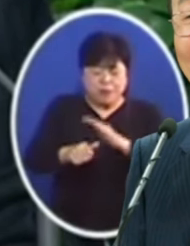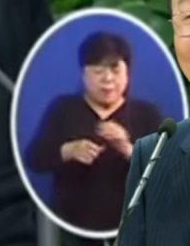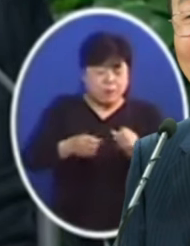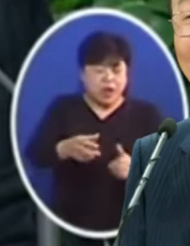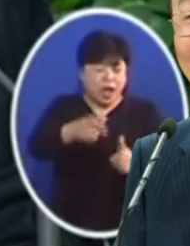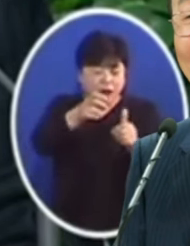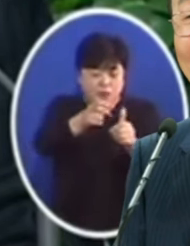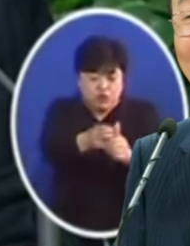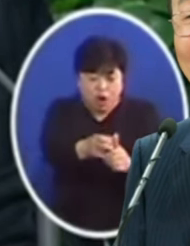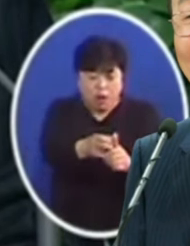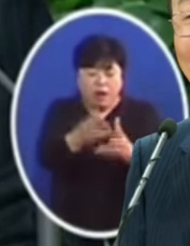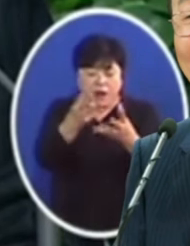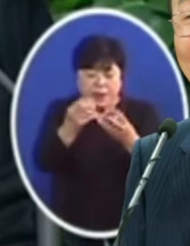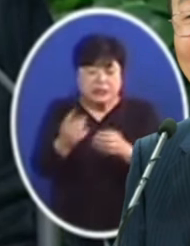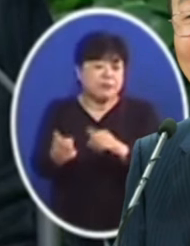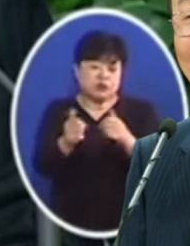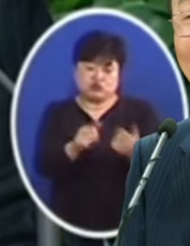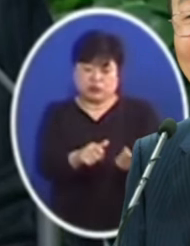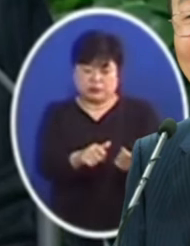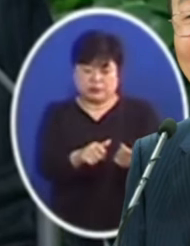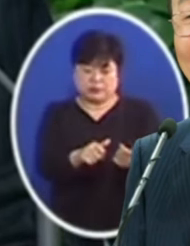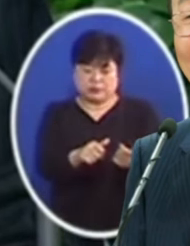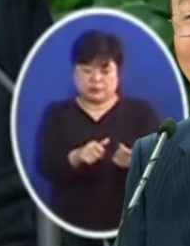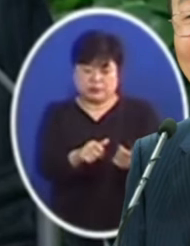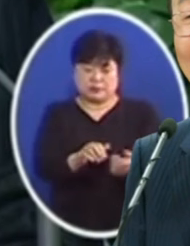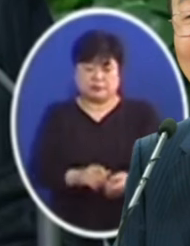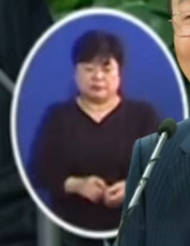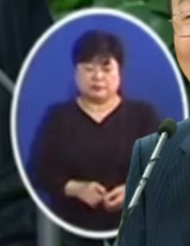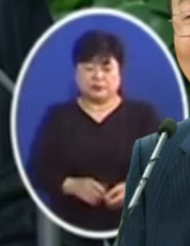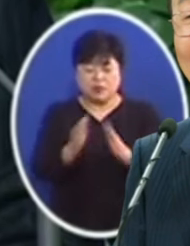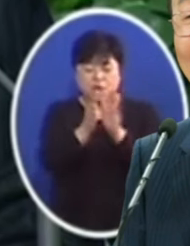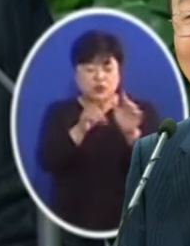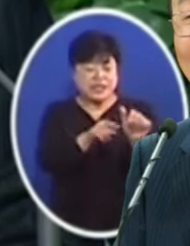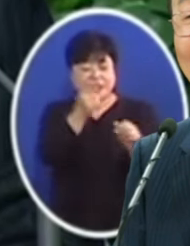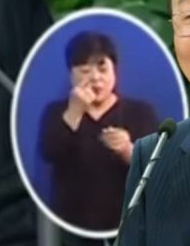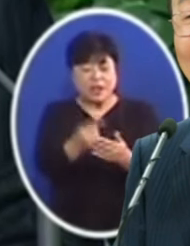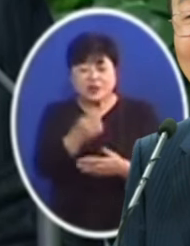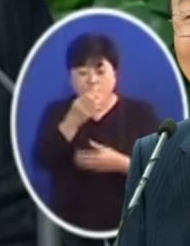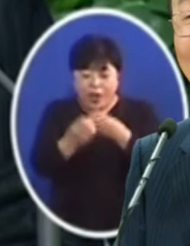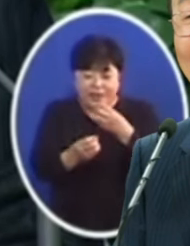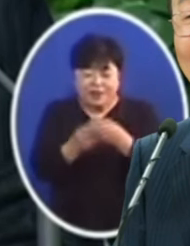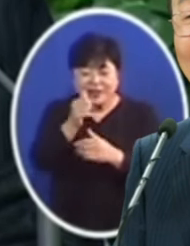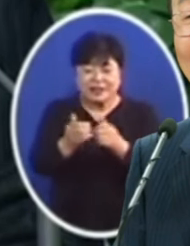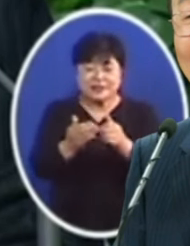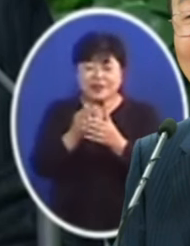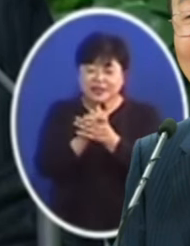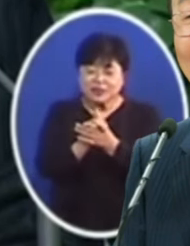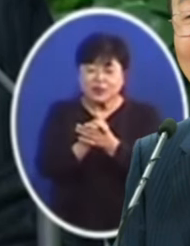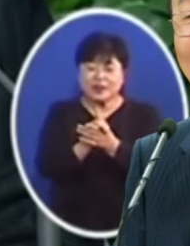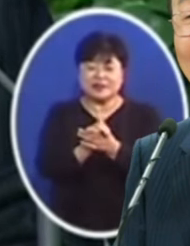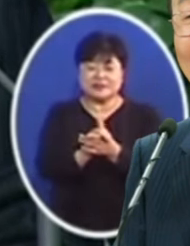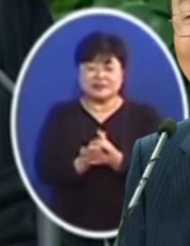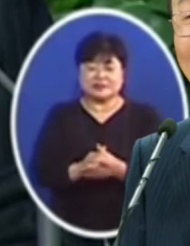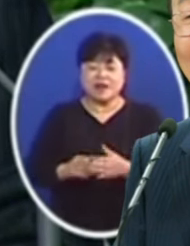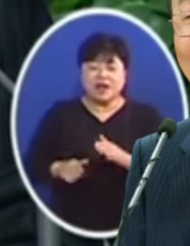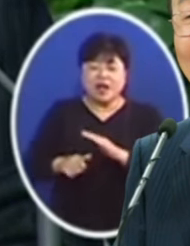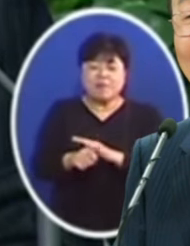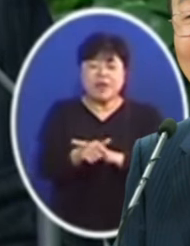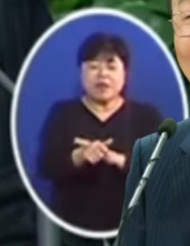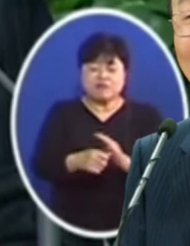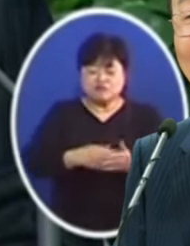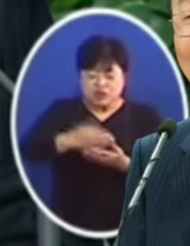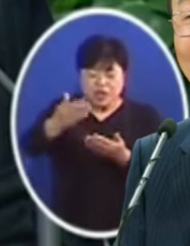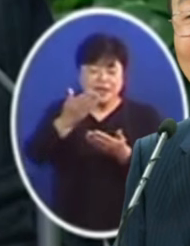물어 수많은 사람이 죽었습니다. 그들이 모세에게 나와서 회개하고 하나님께 기도해서 뱀이 물러가게 해달라고 할